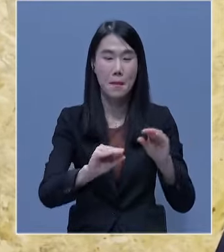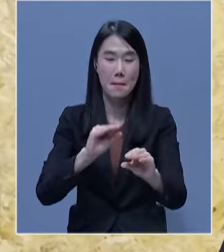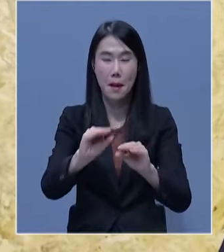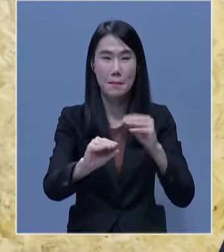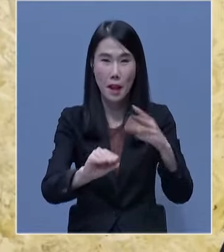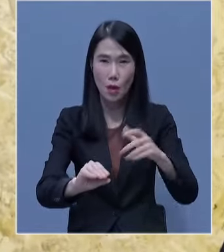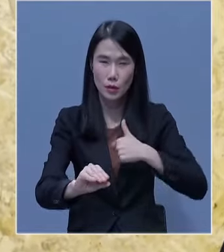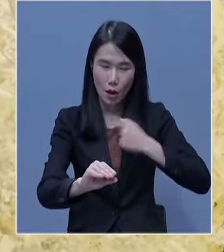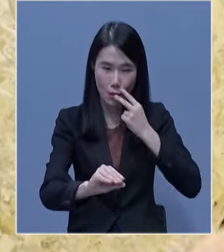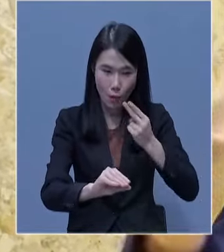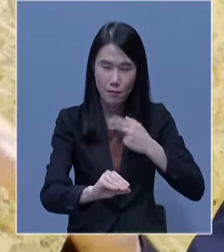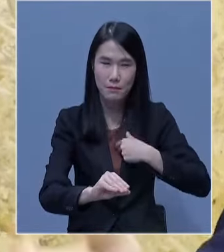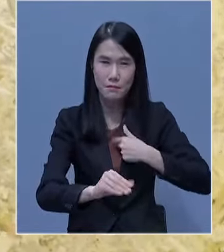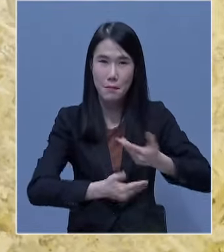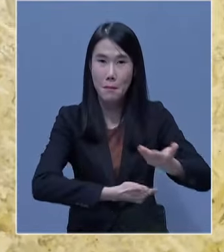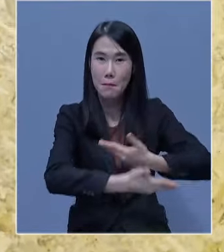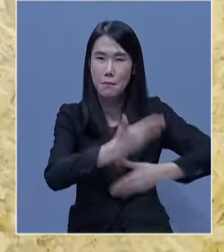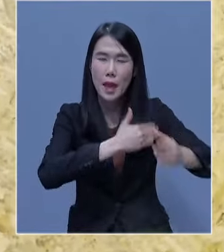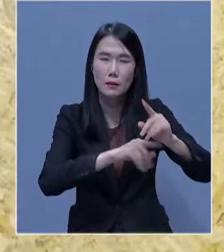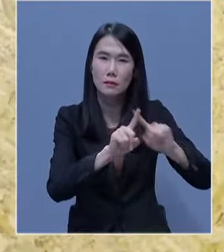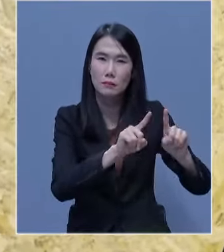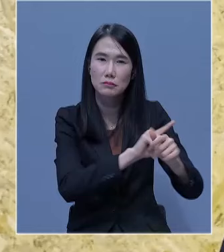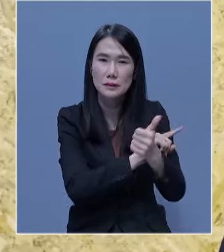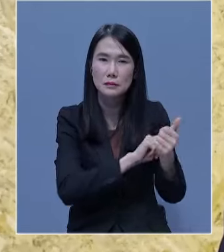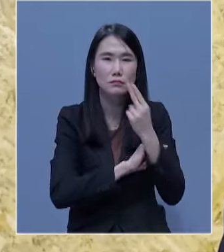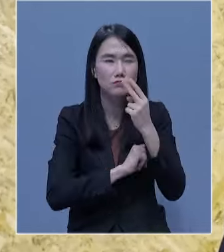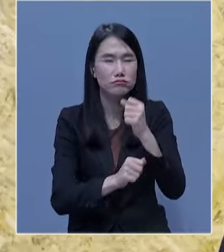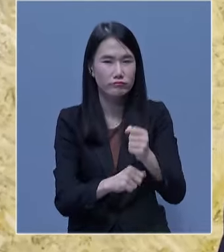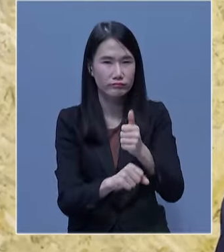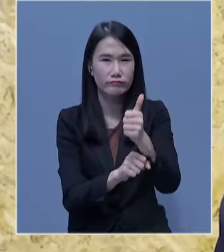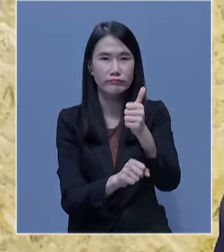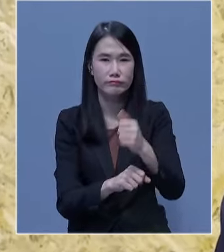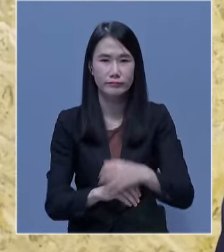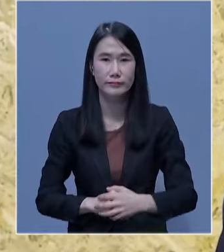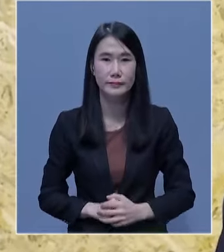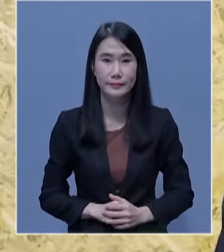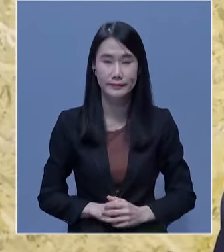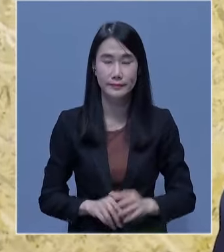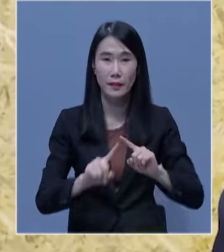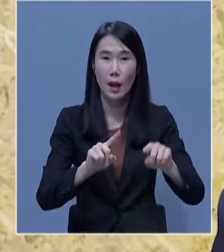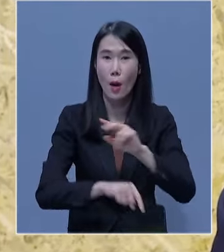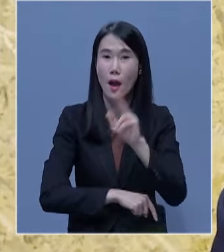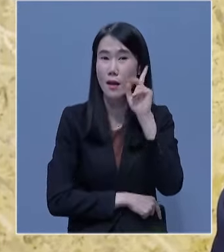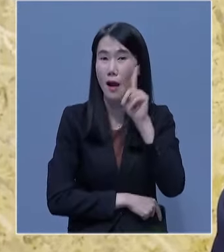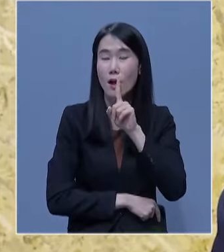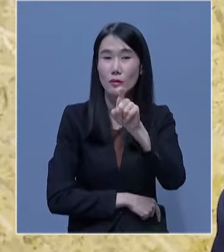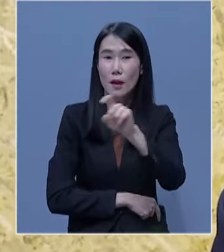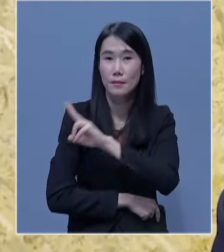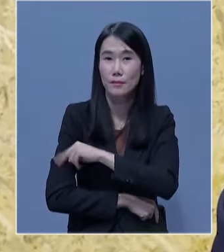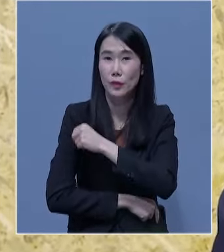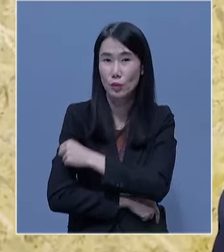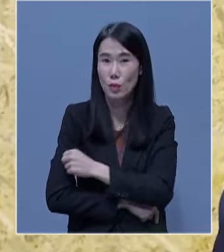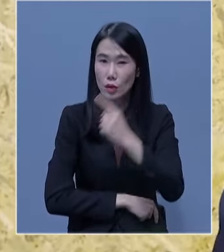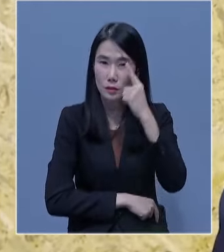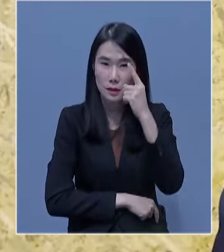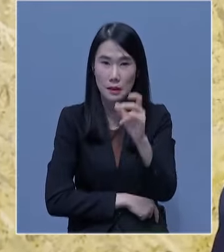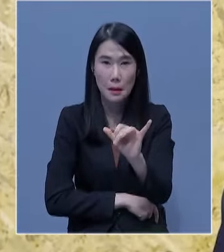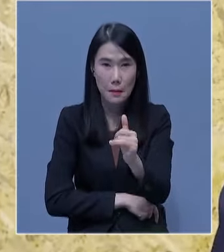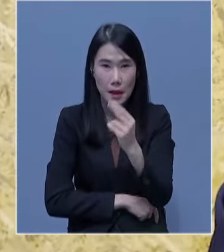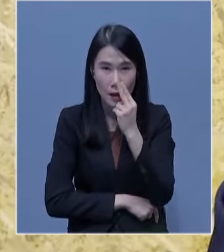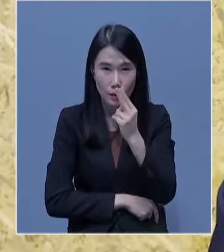มีโครงการต่างๆให้พวกคุณมันเป็นไปได้หมดแต่ทุกอย่าง คือคุณหมอมองว่าก็อาจจะเจ้าของโรงสีก็อา